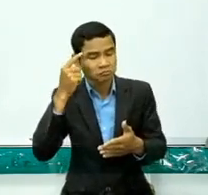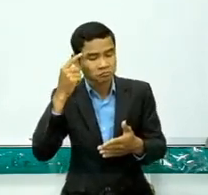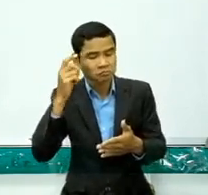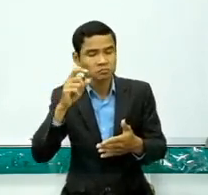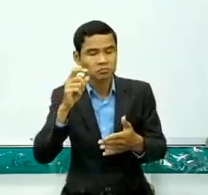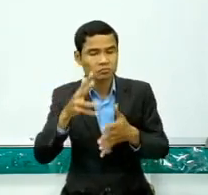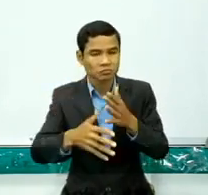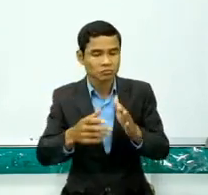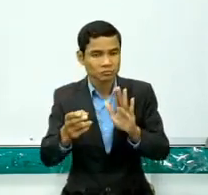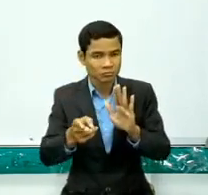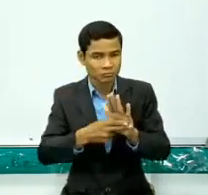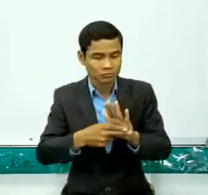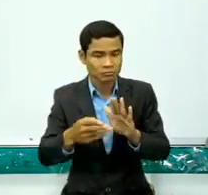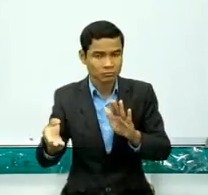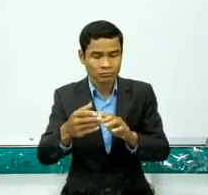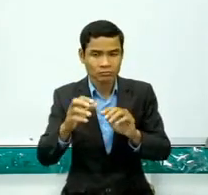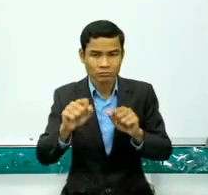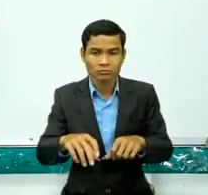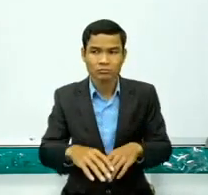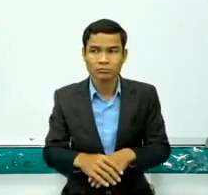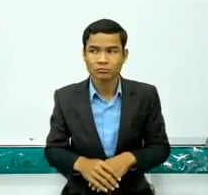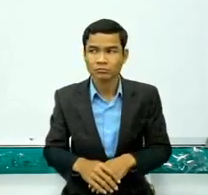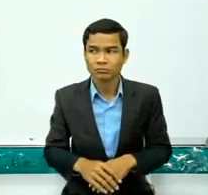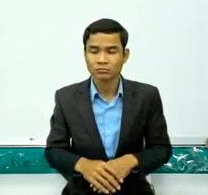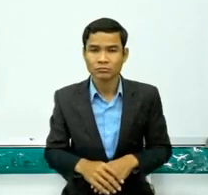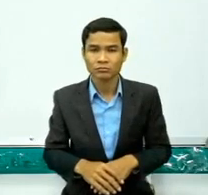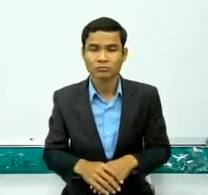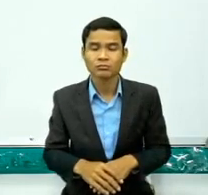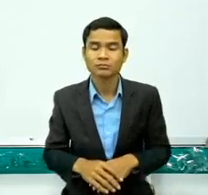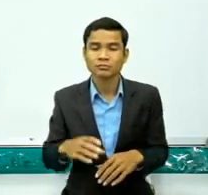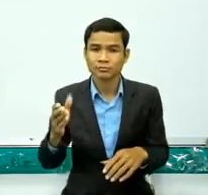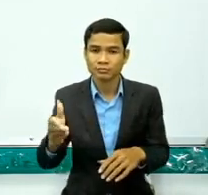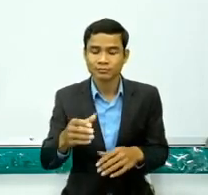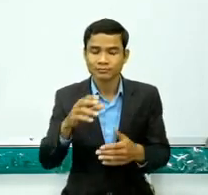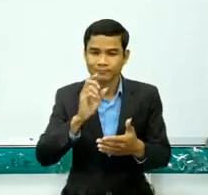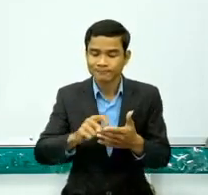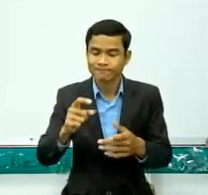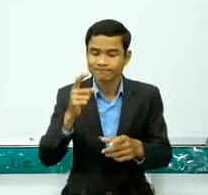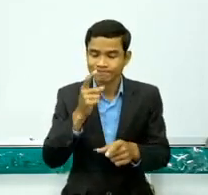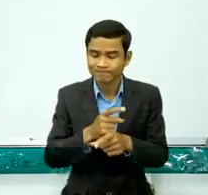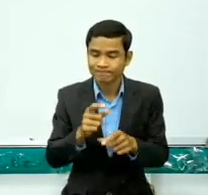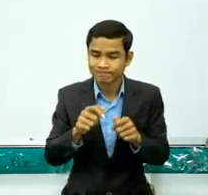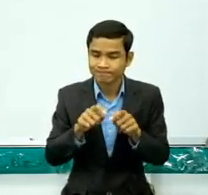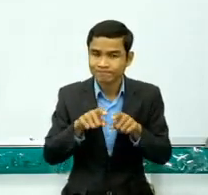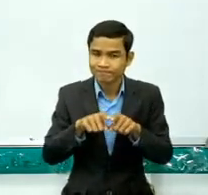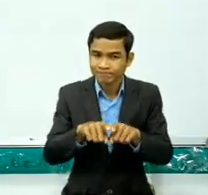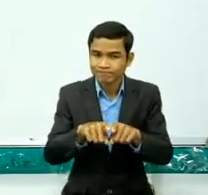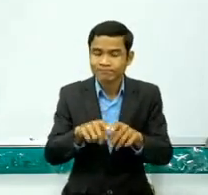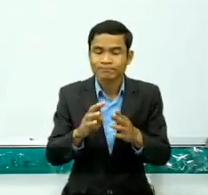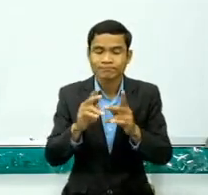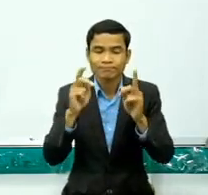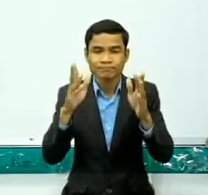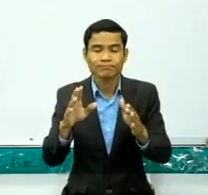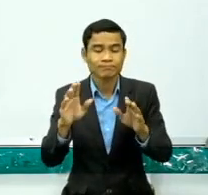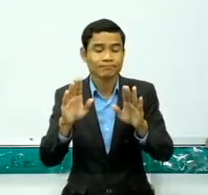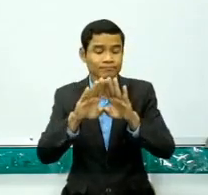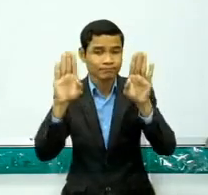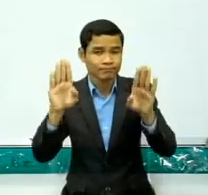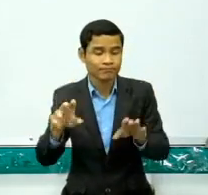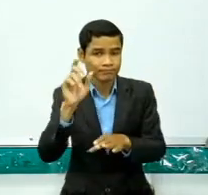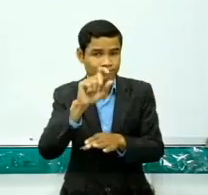ថាឲ្យបានឮឮឮចាគឺកូនសរសេរឲ្យបានព្រមគ្នាជាមួយអ្នកគ្រូអ្នកគ្រូសរសេរនៅលើក្តារ